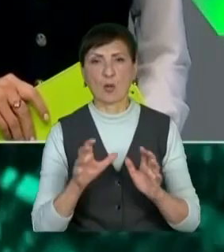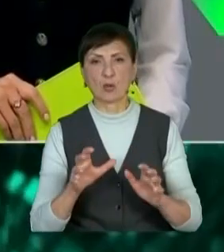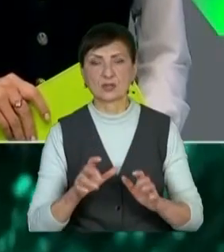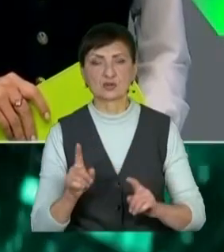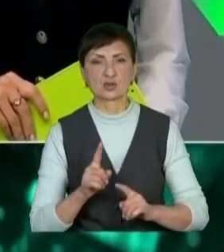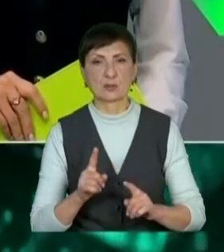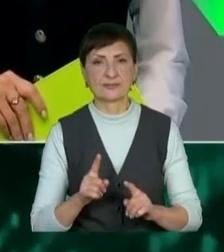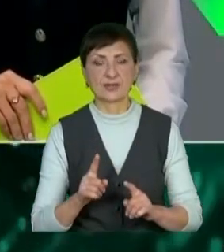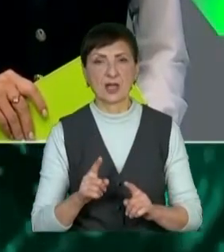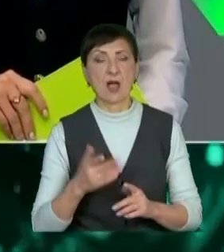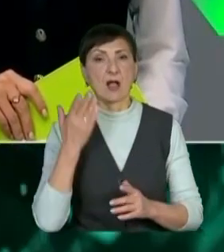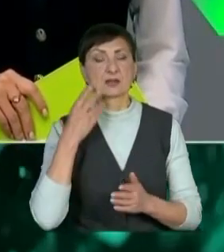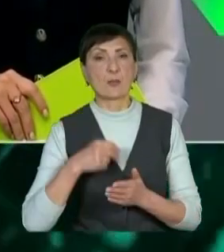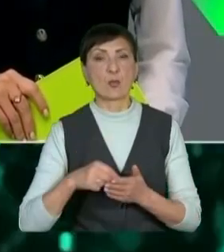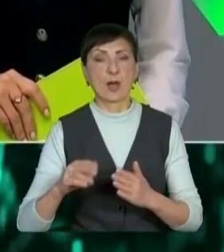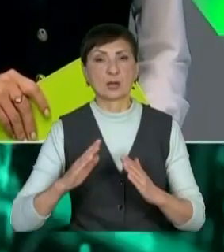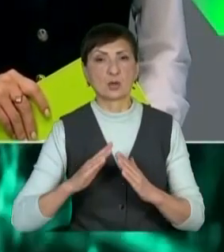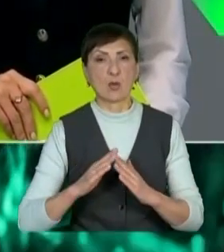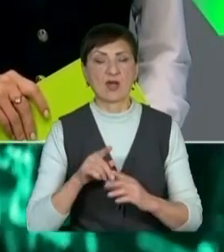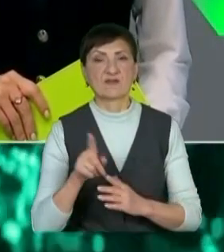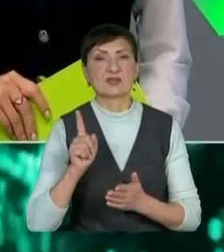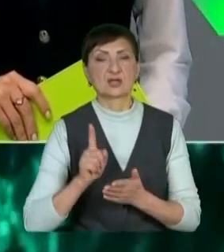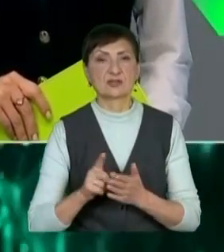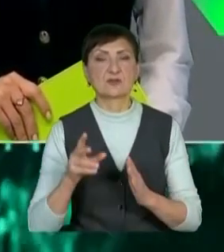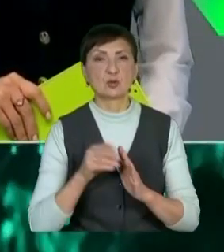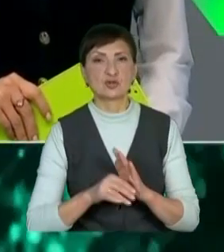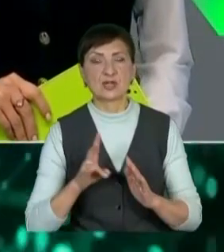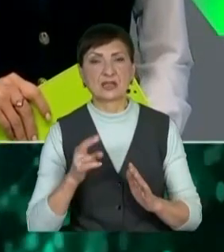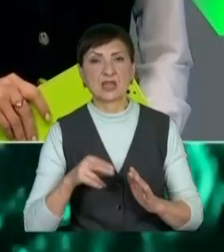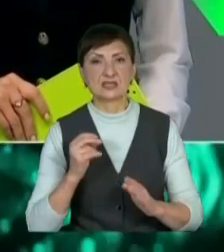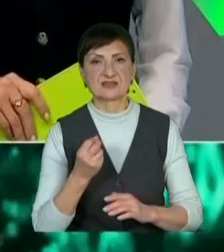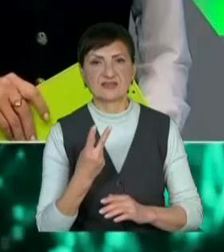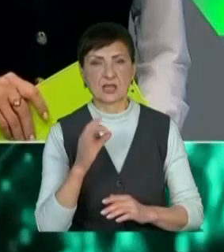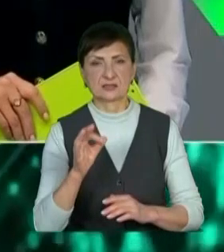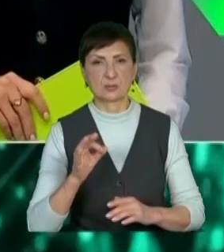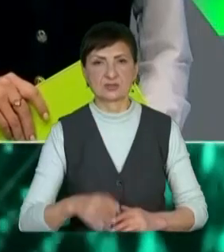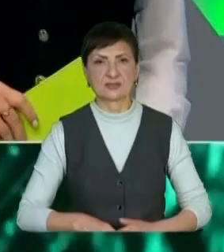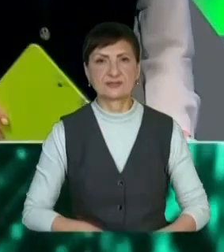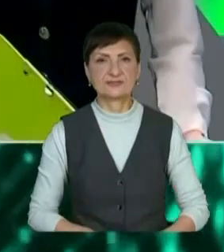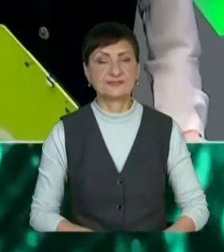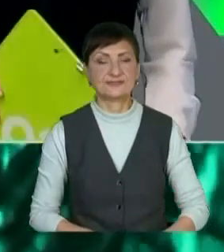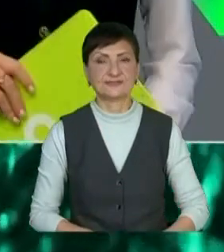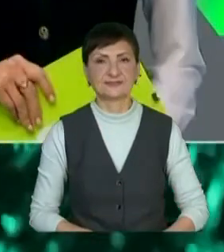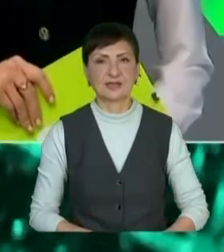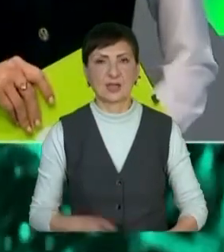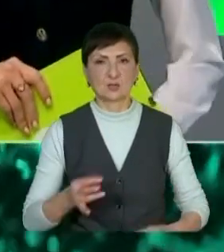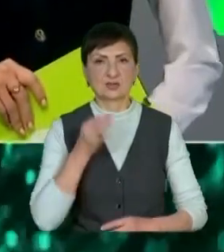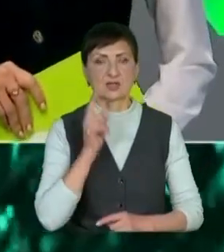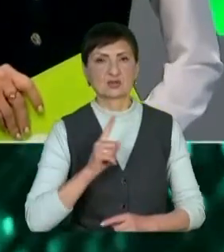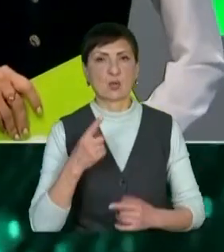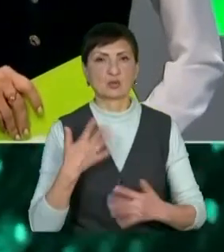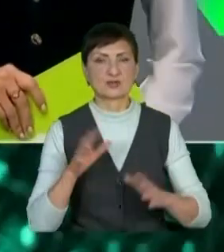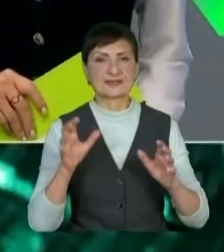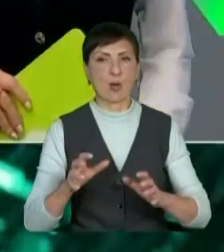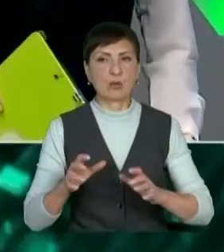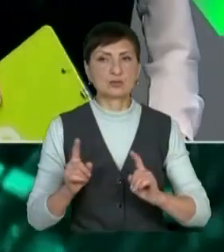что при покупке недвижимости должны включить НДС 12%. Стоит отметить уже